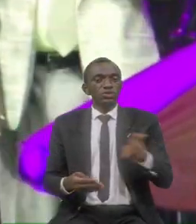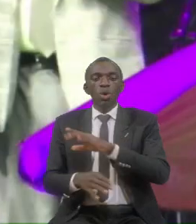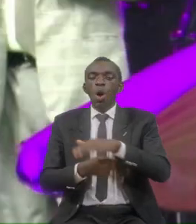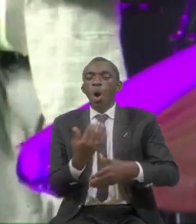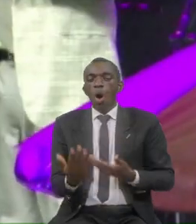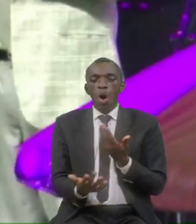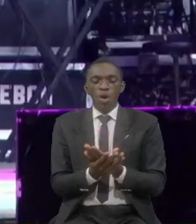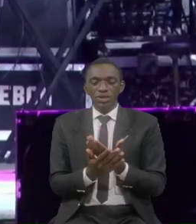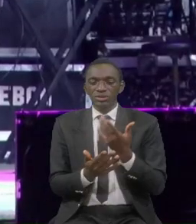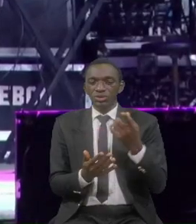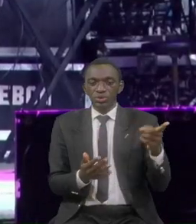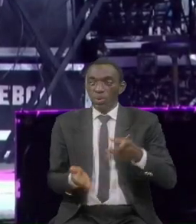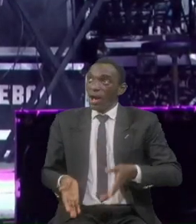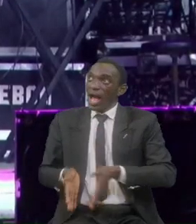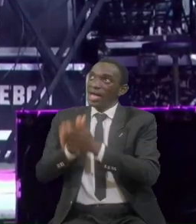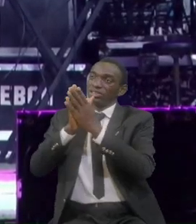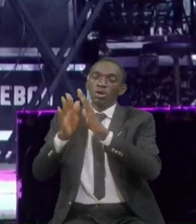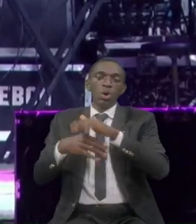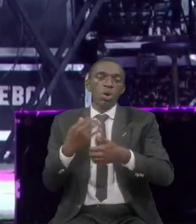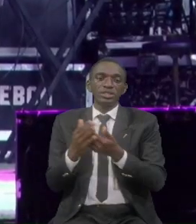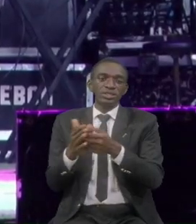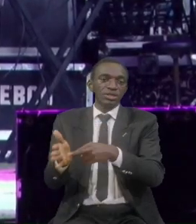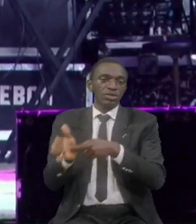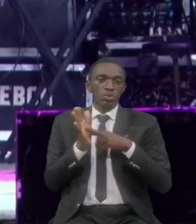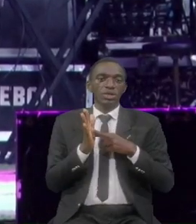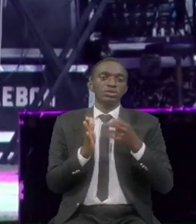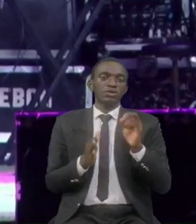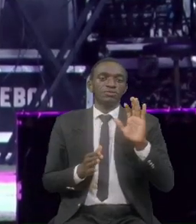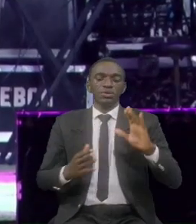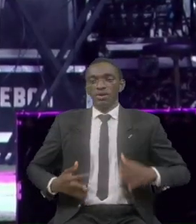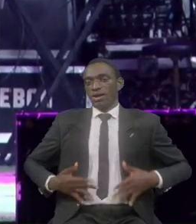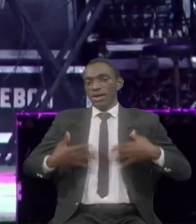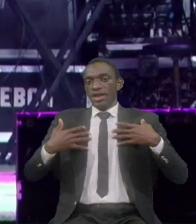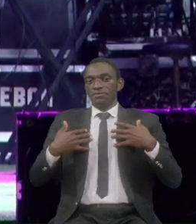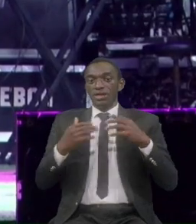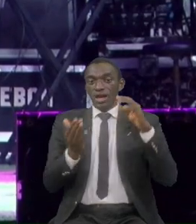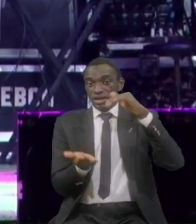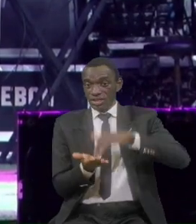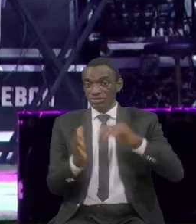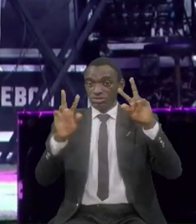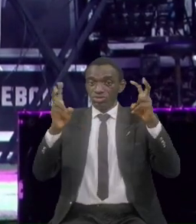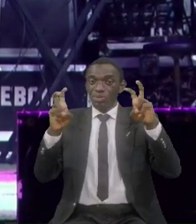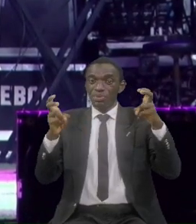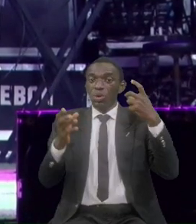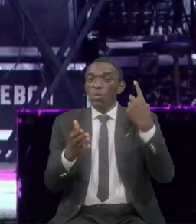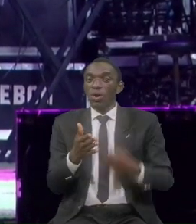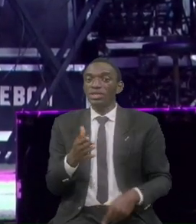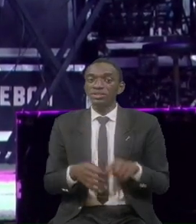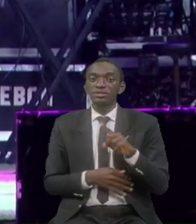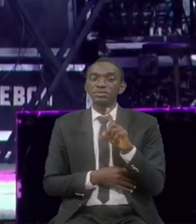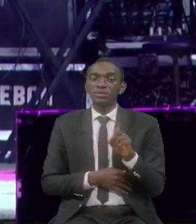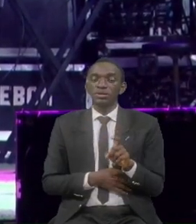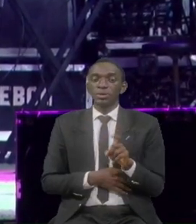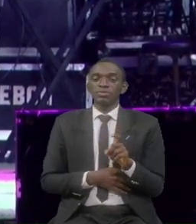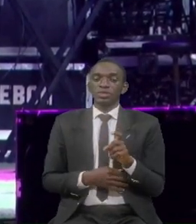life. Ihatag niya kanimo ang imong gipangayo si mong kinabuhi. Once again I'm talking to you tonight. Sa makausapan makikistorya ko kaninyo. On the subject,